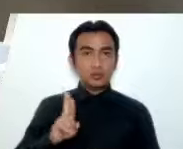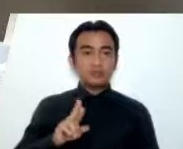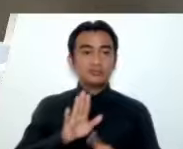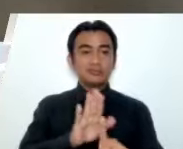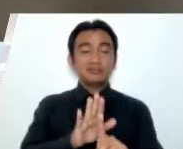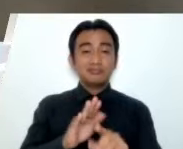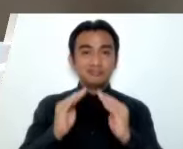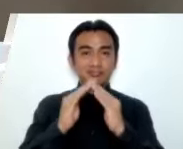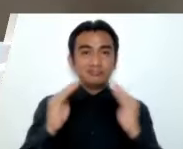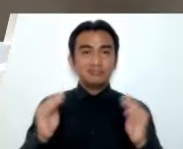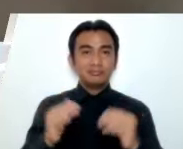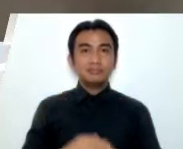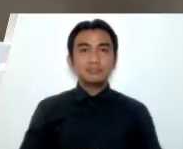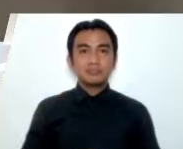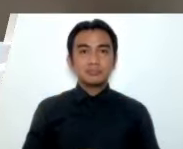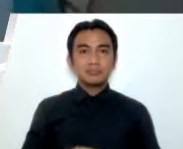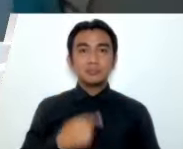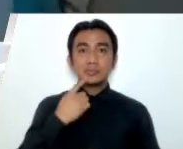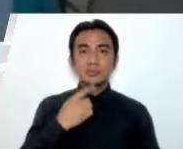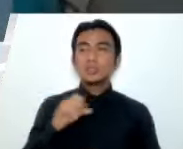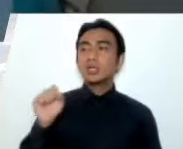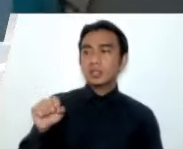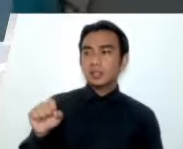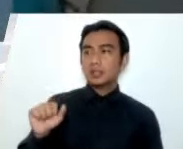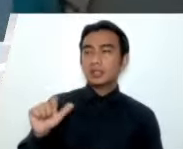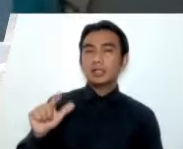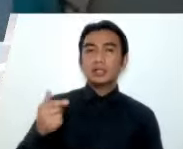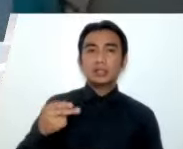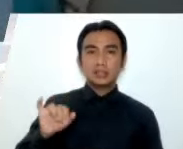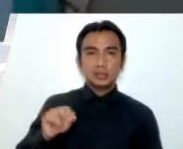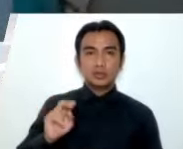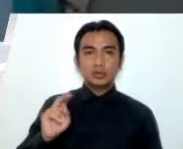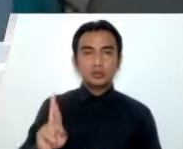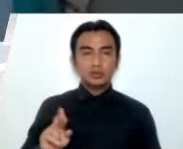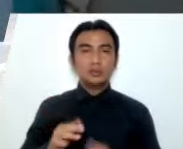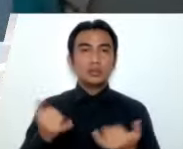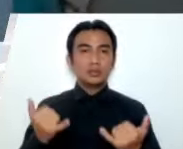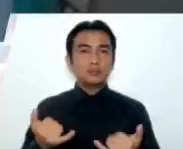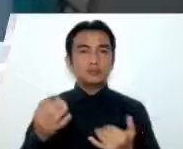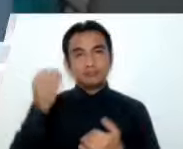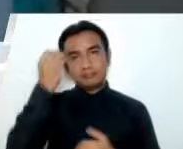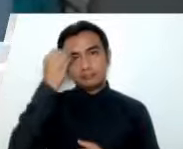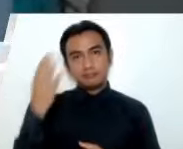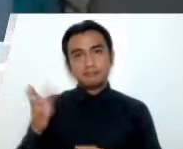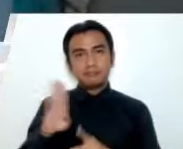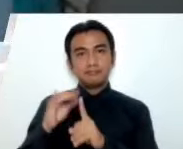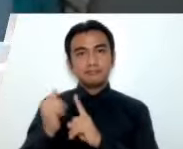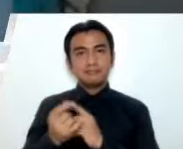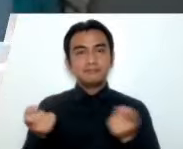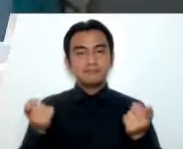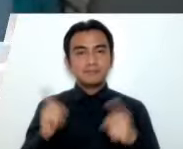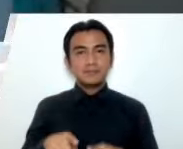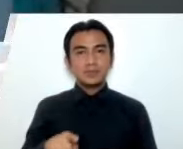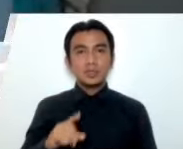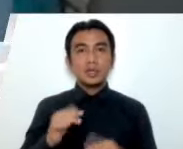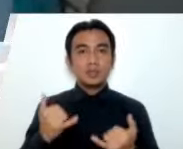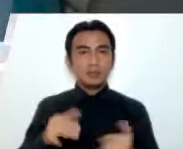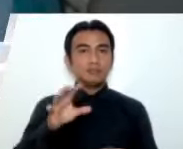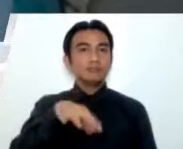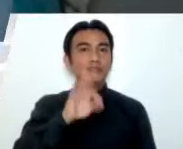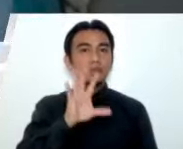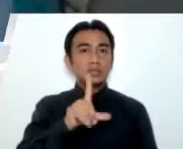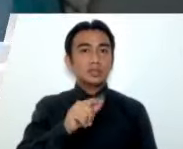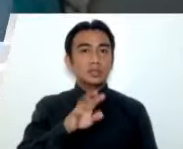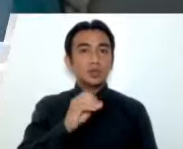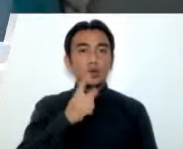ang sagot po ng rider, opo kay Aljun. Nai-report na nila sa barangay at pulisya ang nangyari at na-trace na raw ng LTO ang van kung saan kinuha